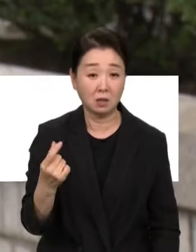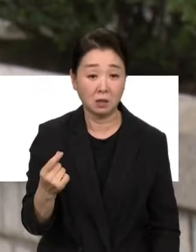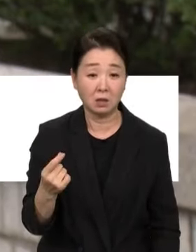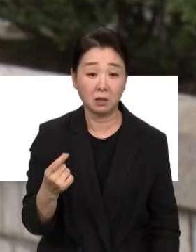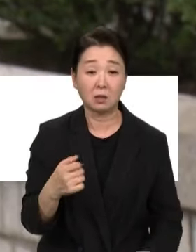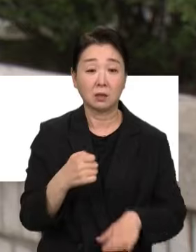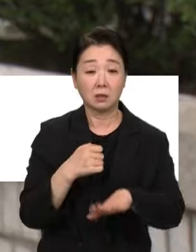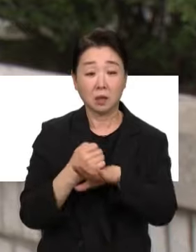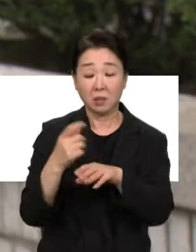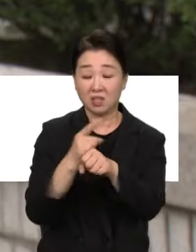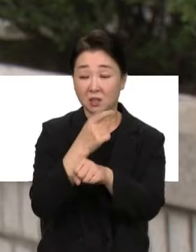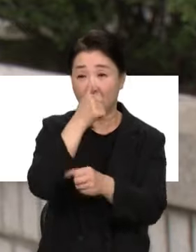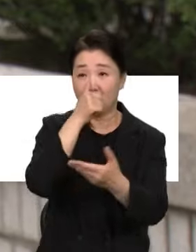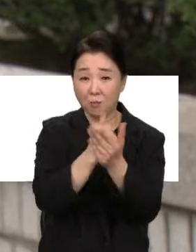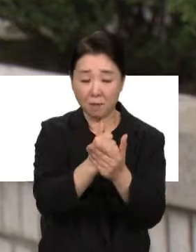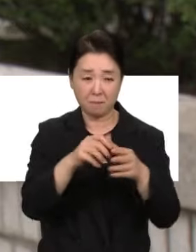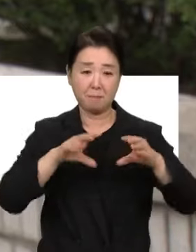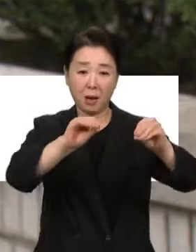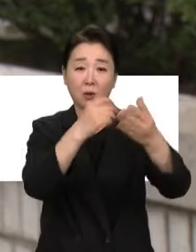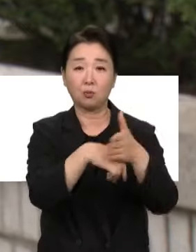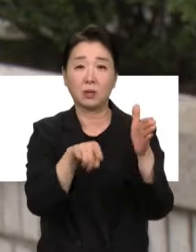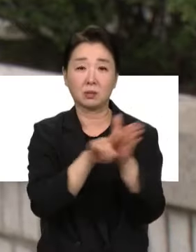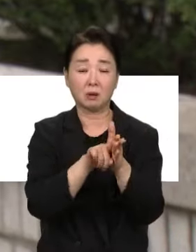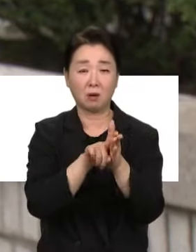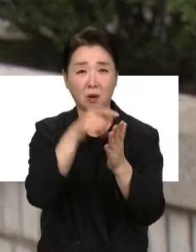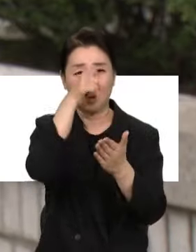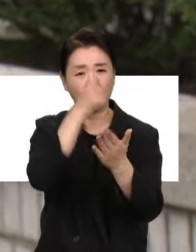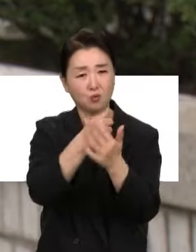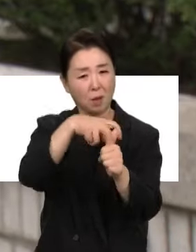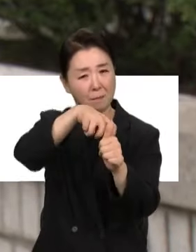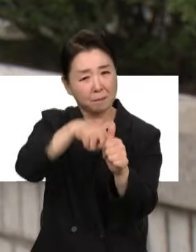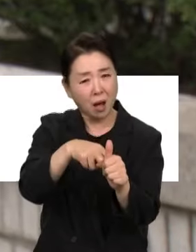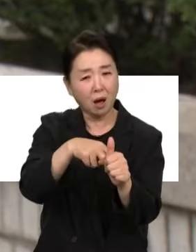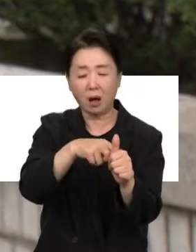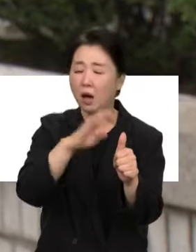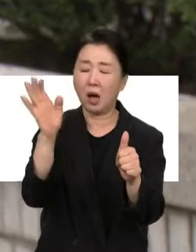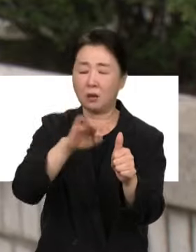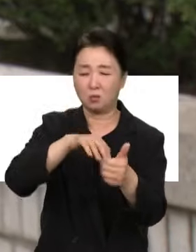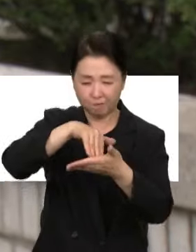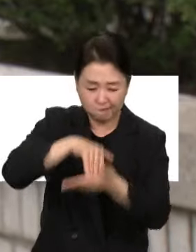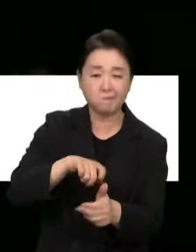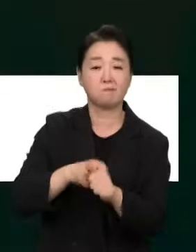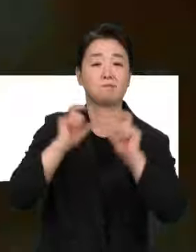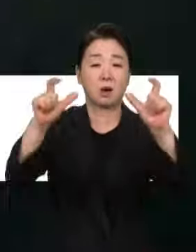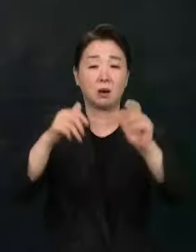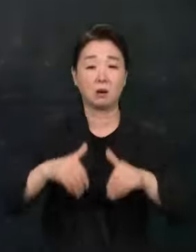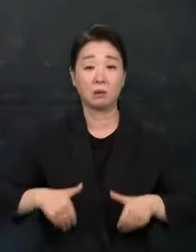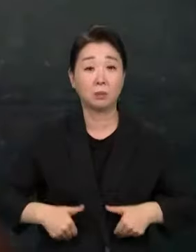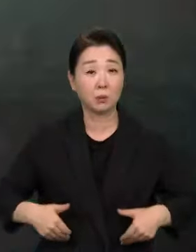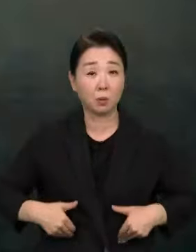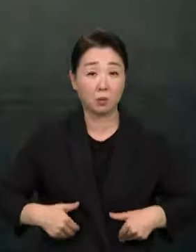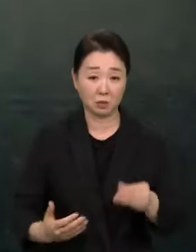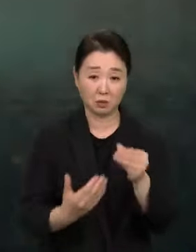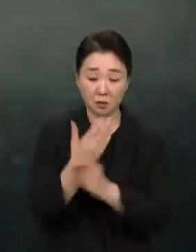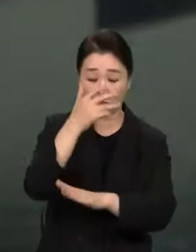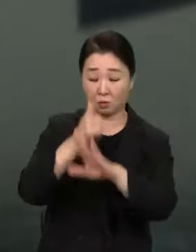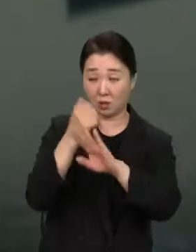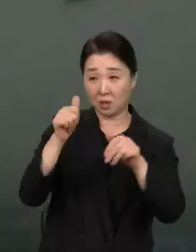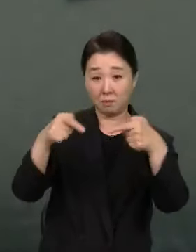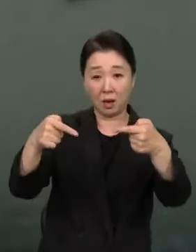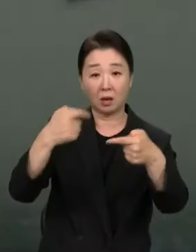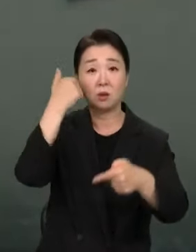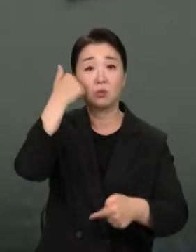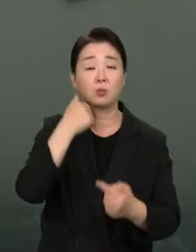이런 뭔가 범죄를 근절하기 위해서 양적인 부분에서 더 엄벌할 필요성은 있다고 생각합니다이 사건으로 재판에 넘겨진